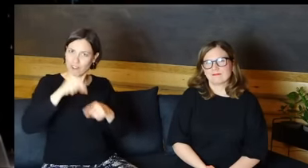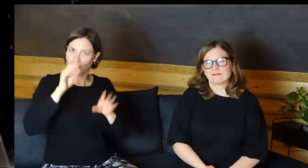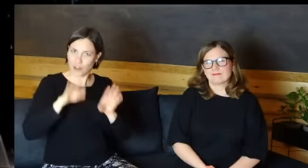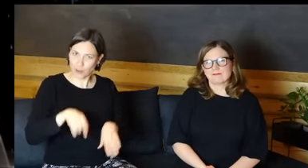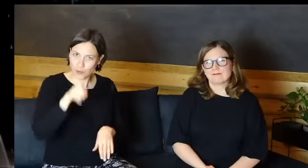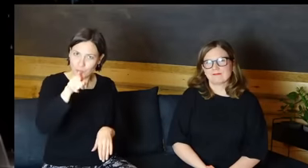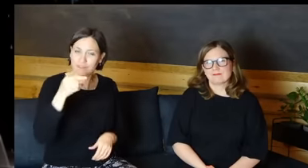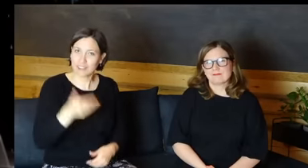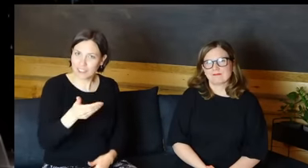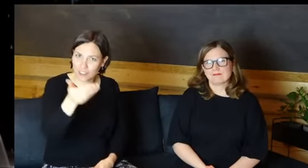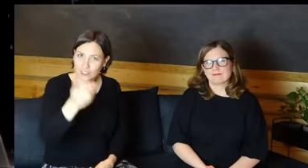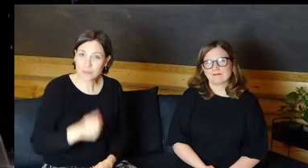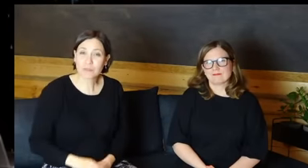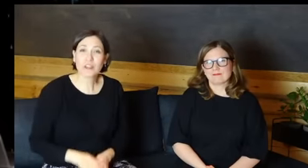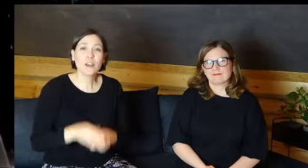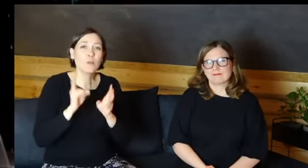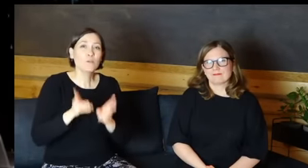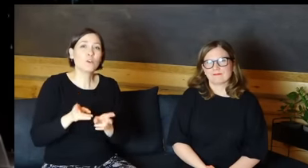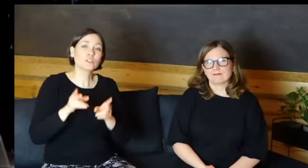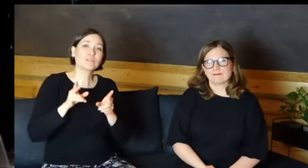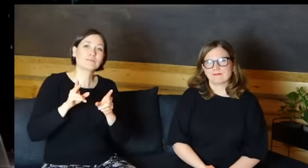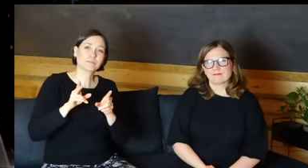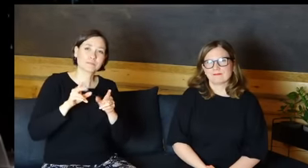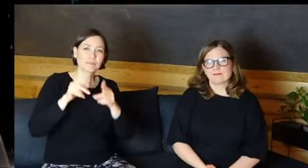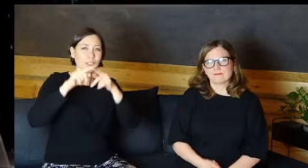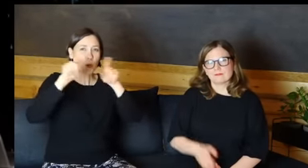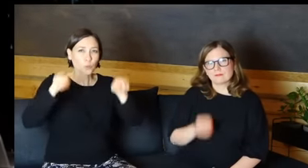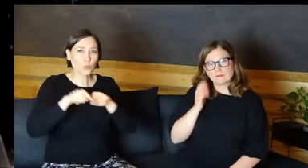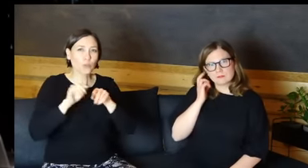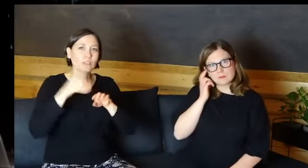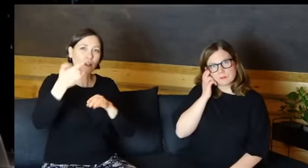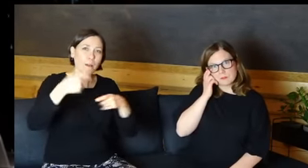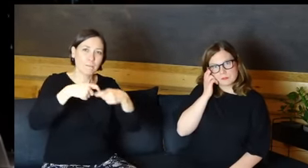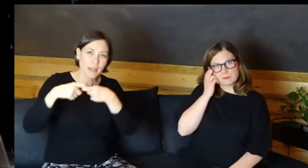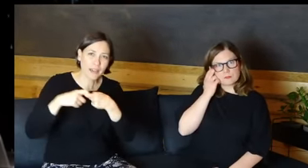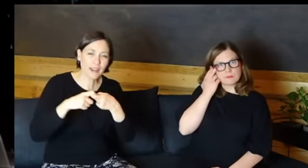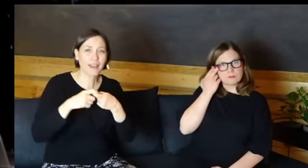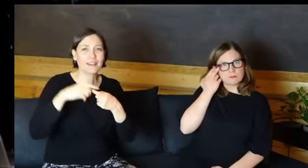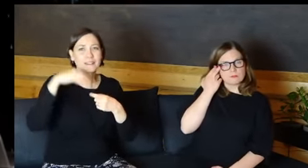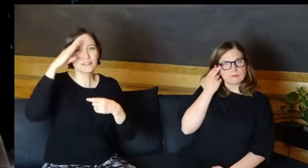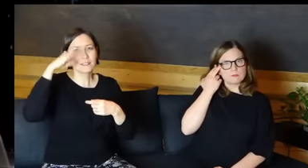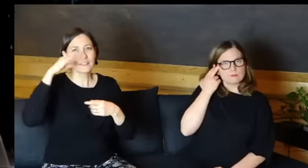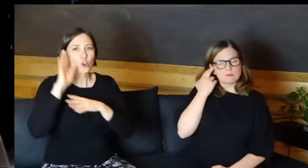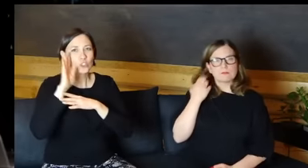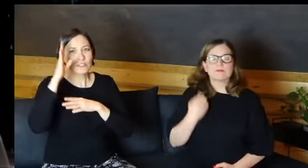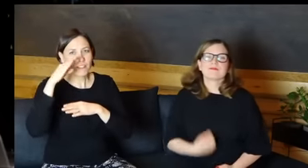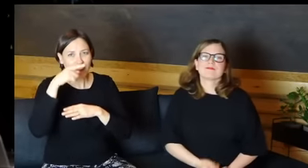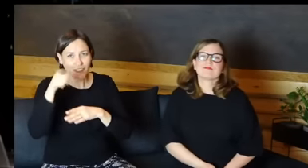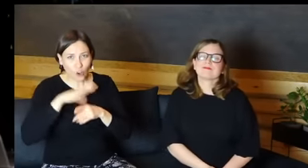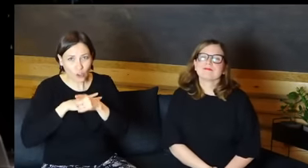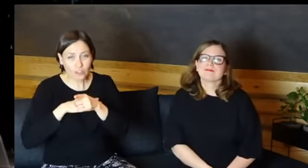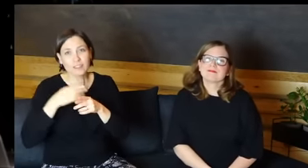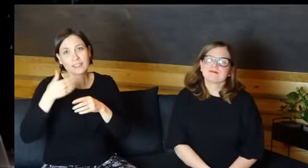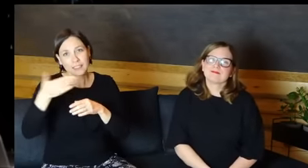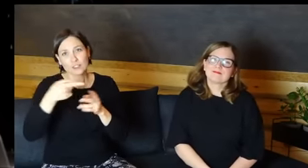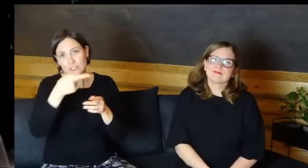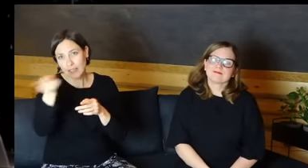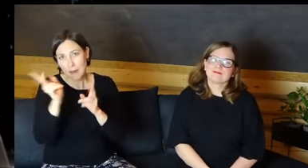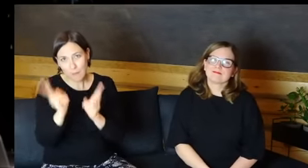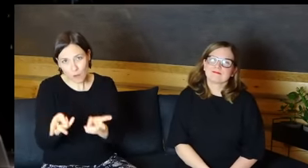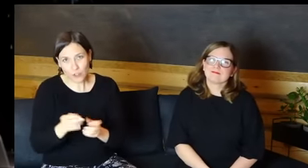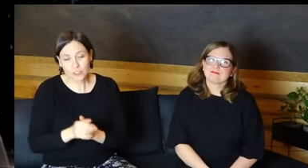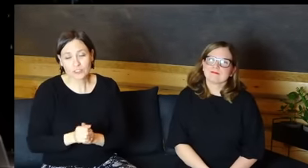myöskin teille, siellä on ruutujen takana perheitä ja kotijoukkoja. Kiitos teillekin ja toivotan tässä lopuksi tietysti kaikille